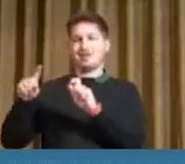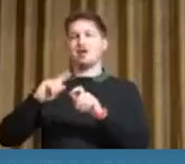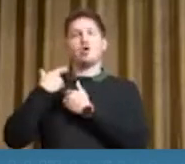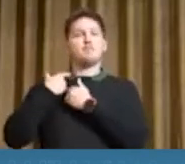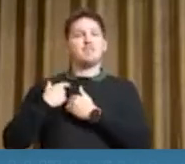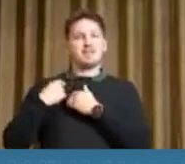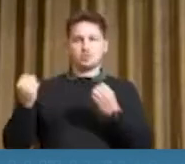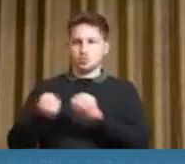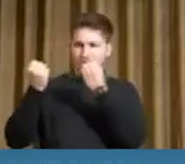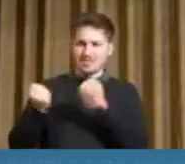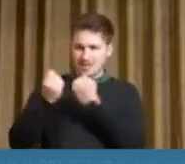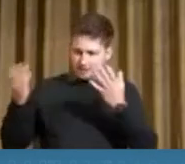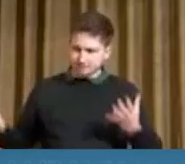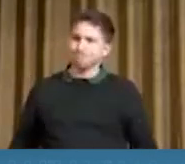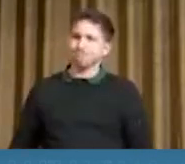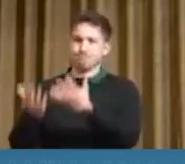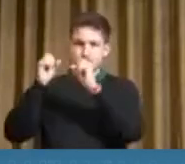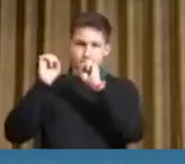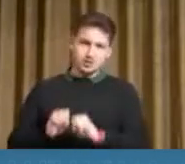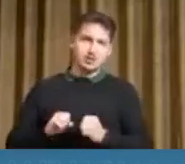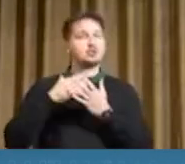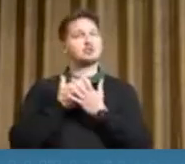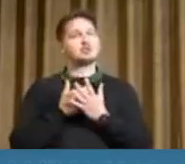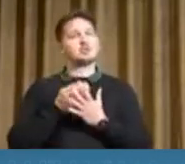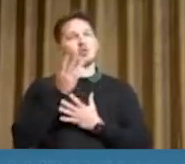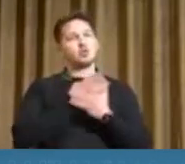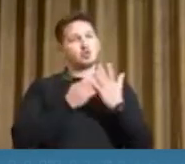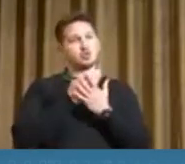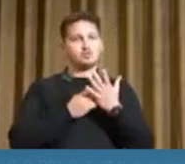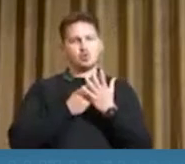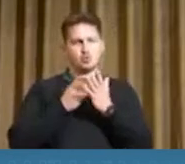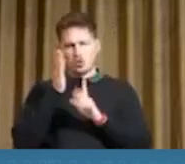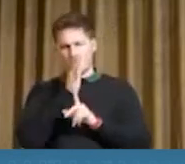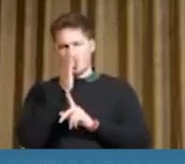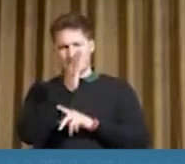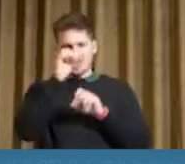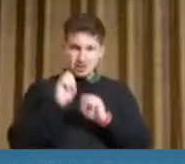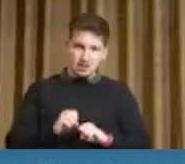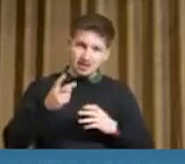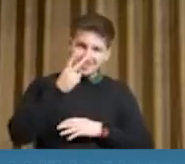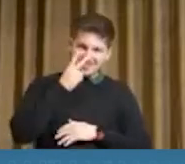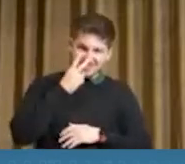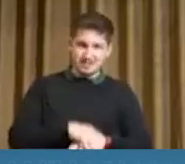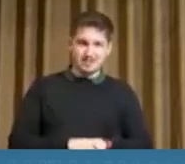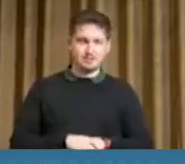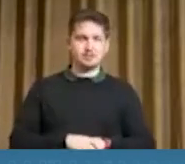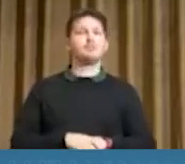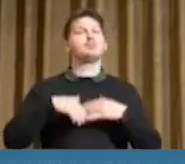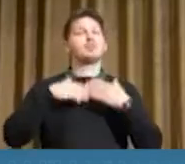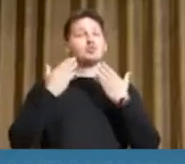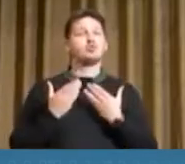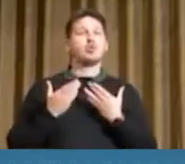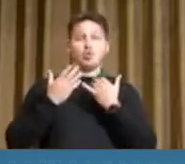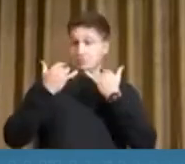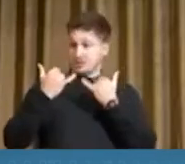geht, sich durchaus an diesen Symptomen dann auch ein bisschen orientieren kann. Ist auch ein Thema, was in der aktuellen